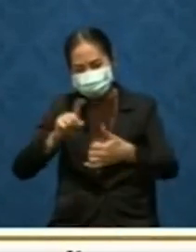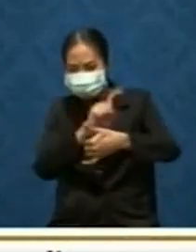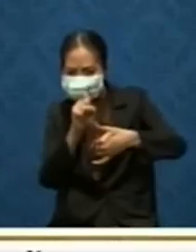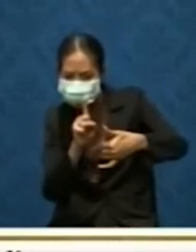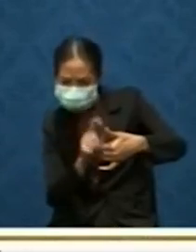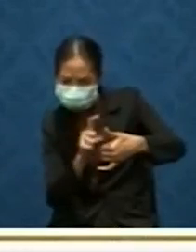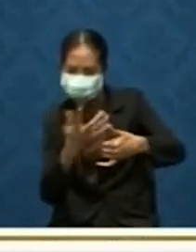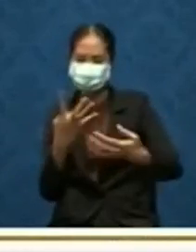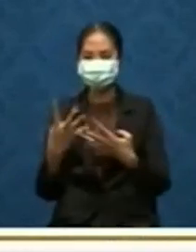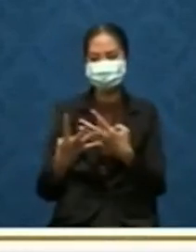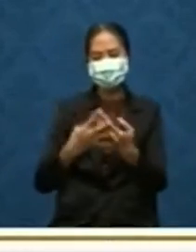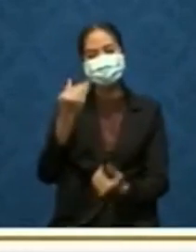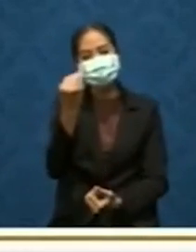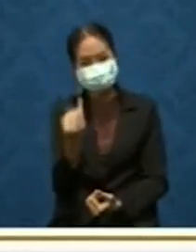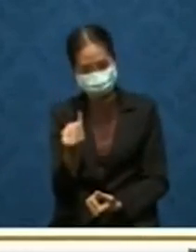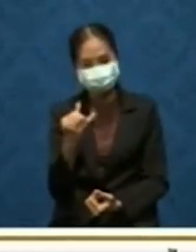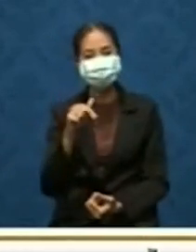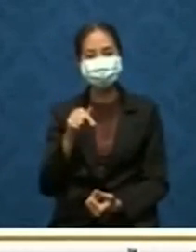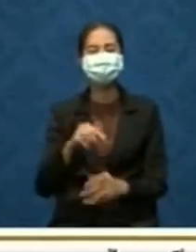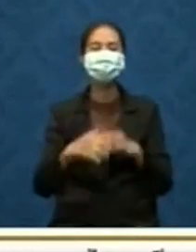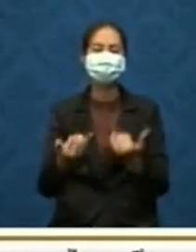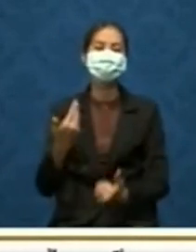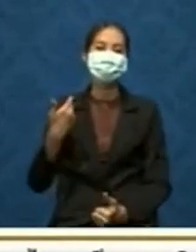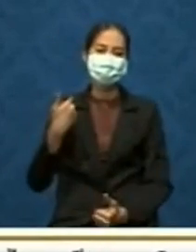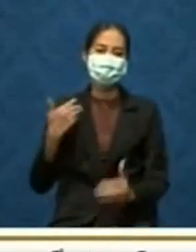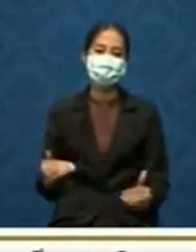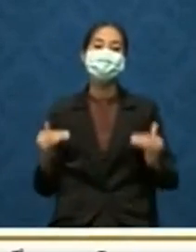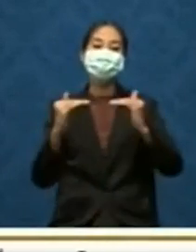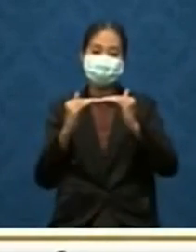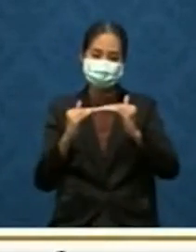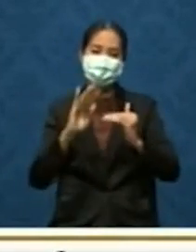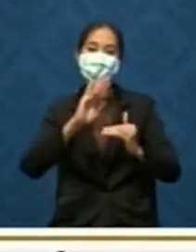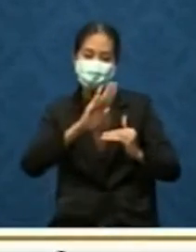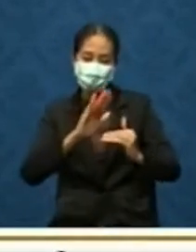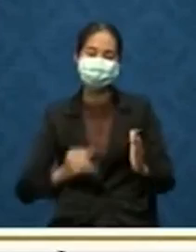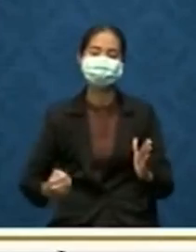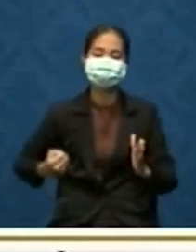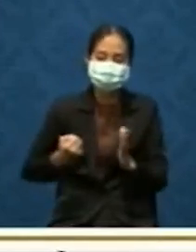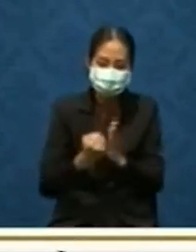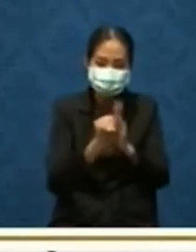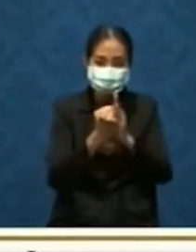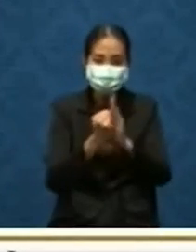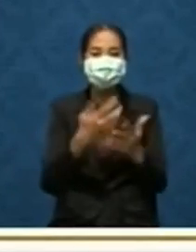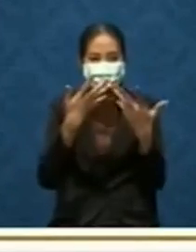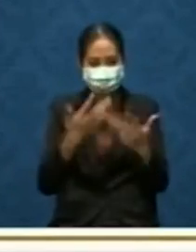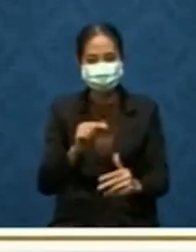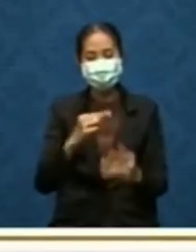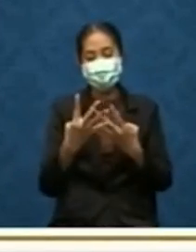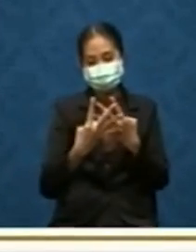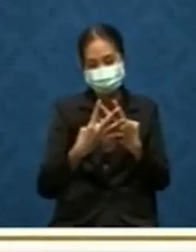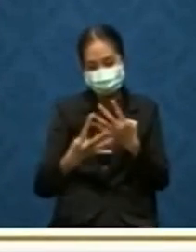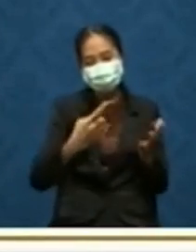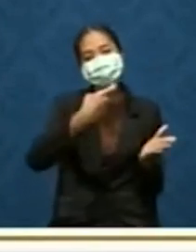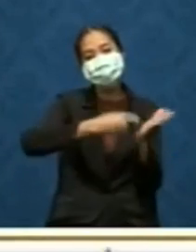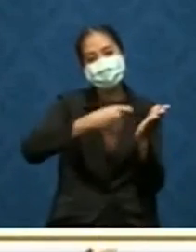หรือจำเลยก็ย่อมมีสิทธิในการต่อสู้คดีและการได้รับการประกันตัว